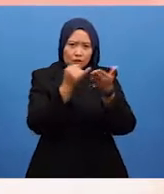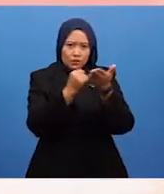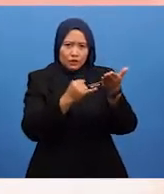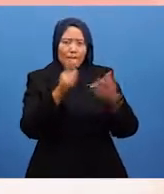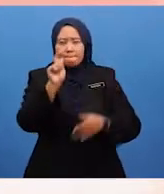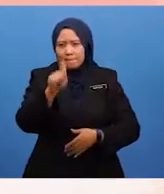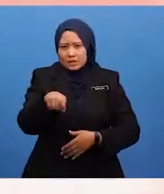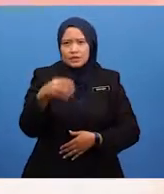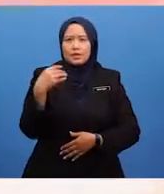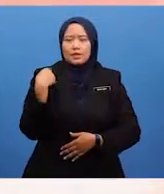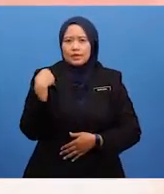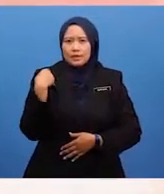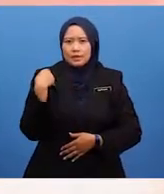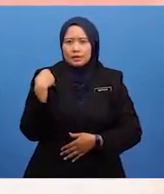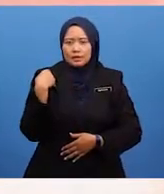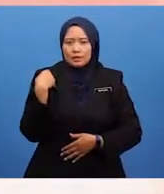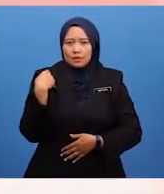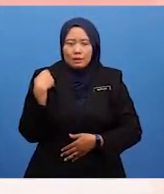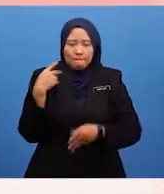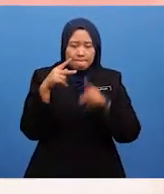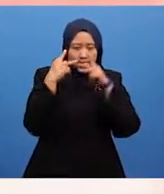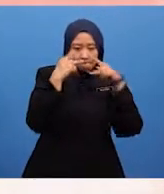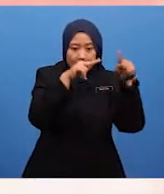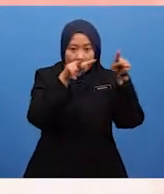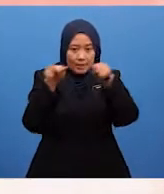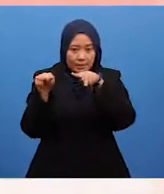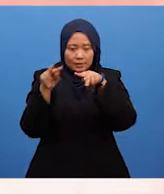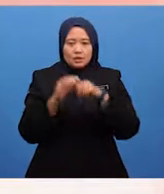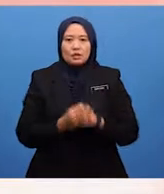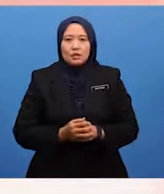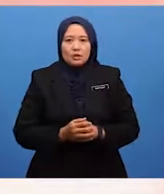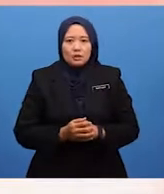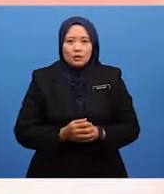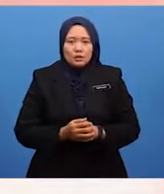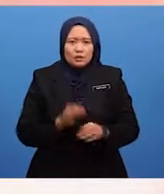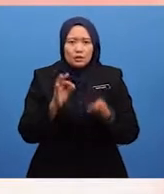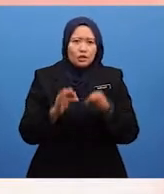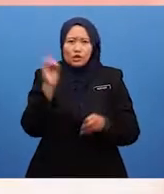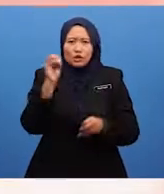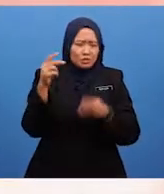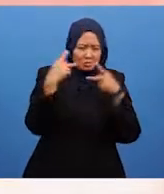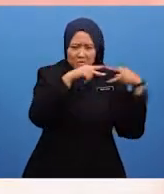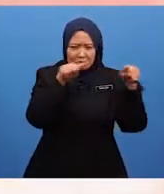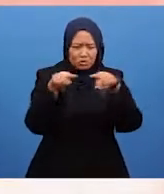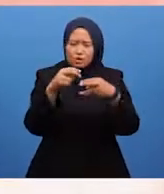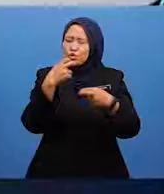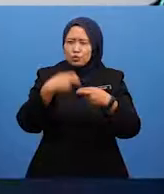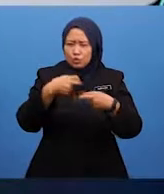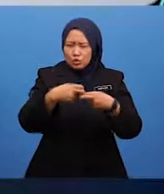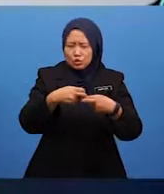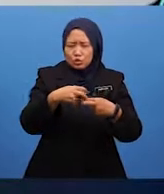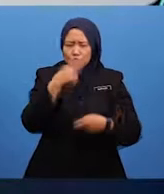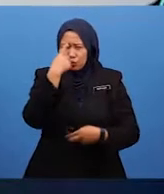perlu ada lukisan pandangan betul pandangan memang susah untuk kita menjelaskan tentang gambaran lah Karang tersebut